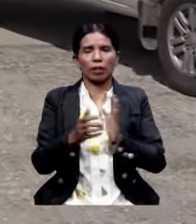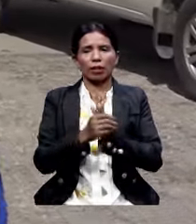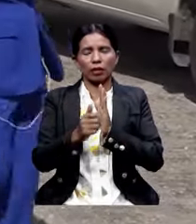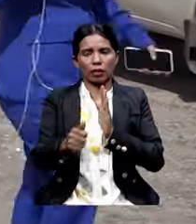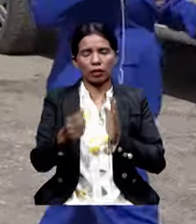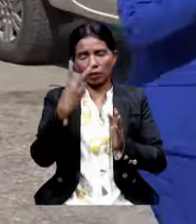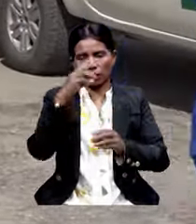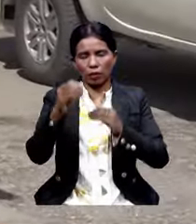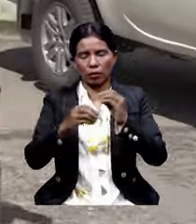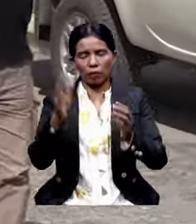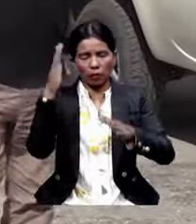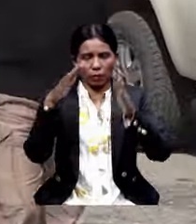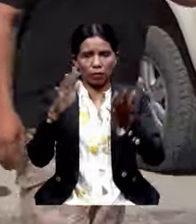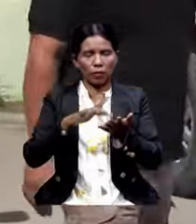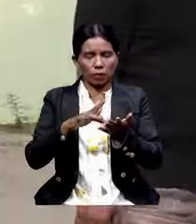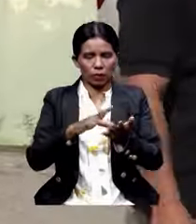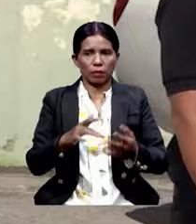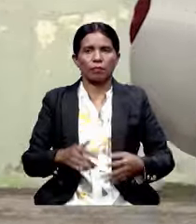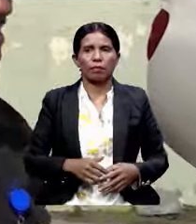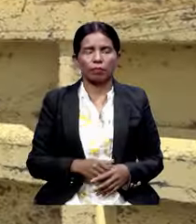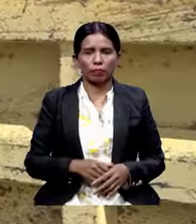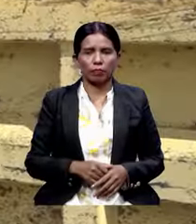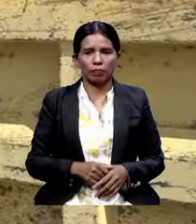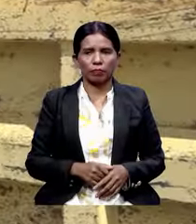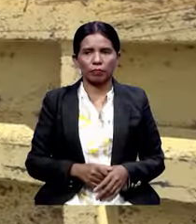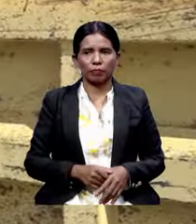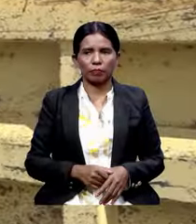atu resolve problema ai moruk iha railaran. John Carlos Tomás Suárez, GMN.